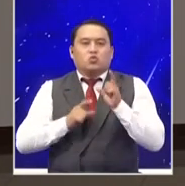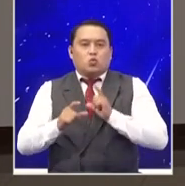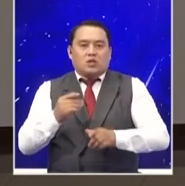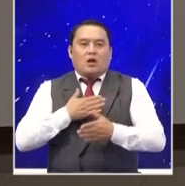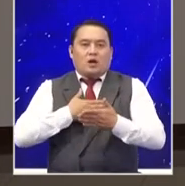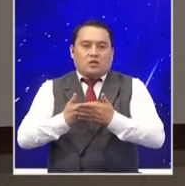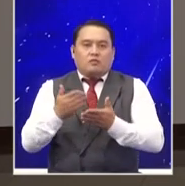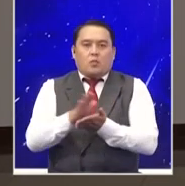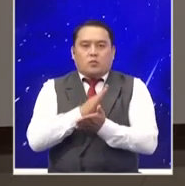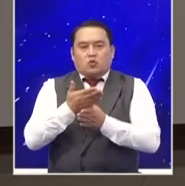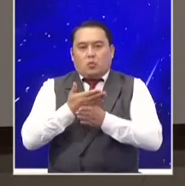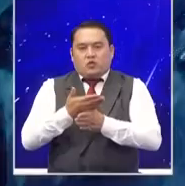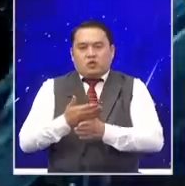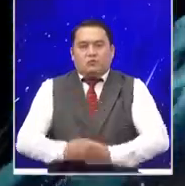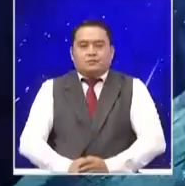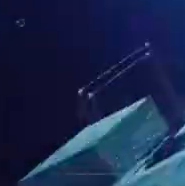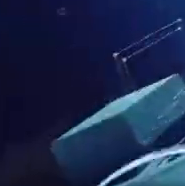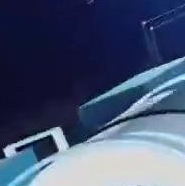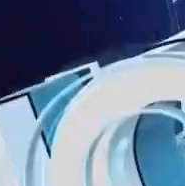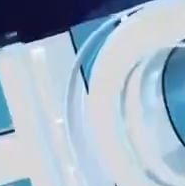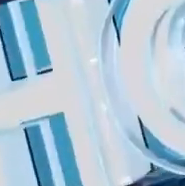есть волонтеры колледжа.